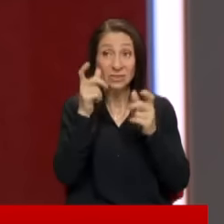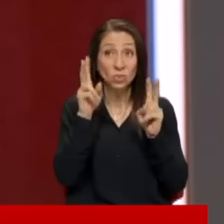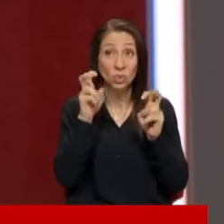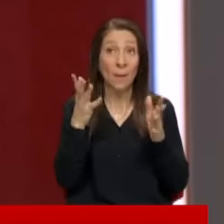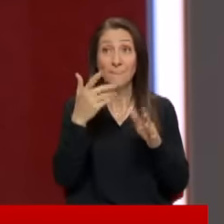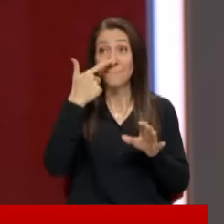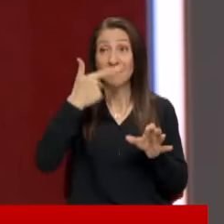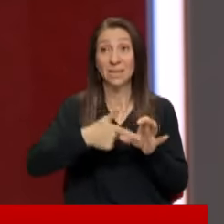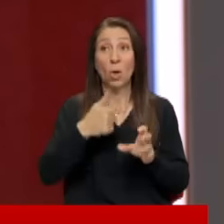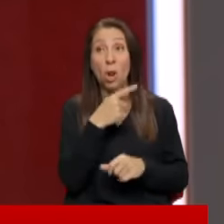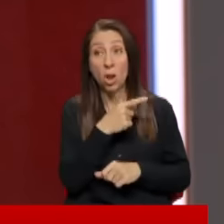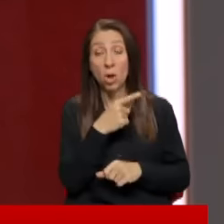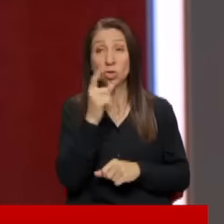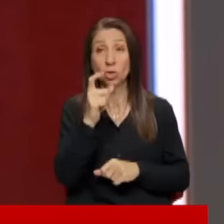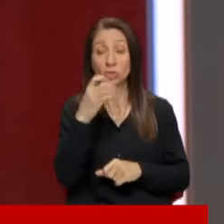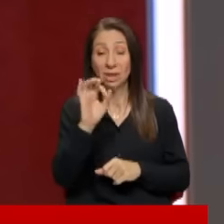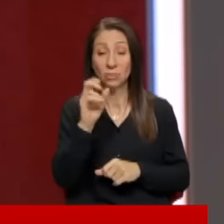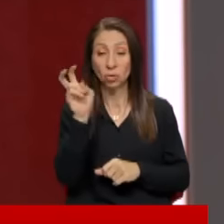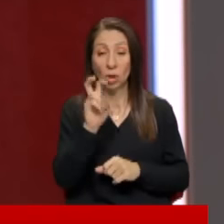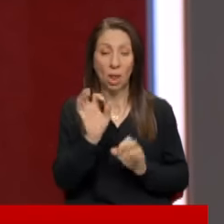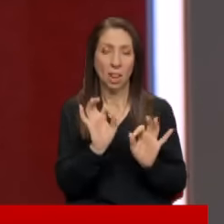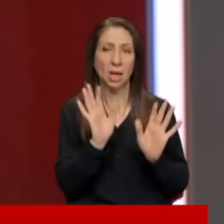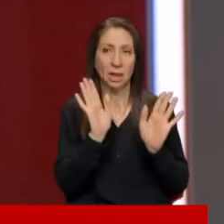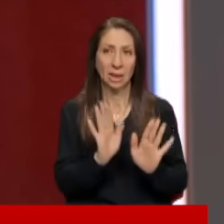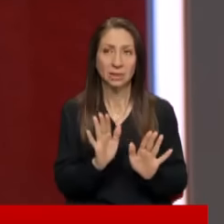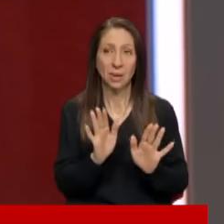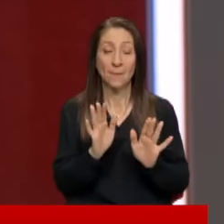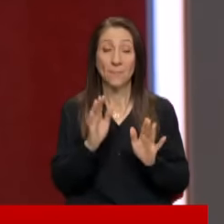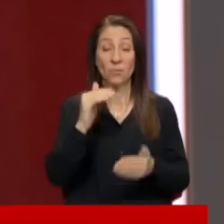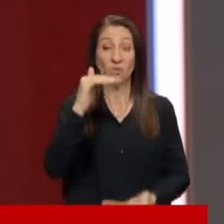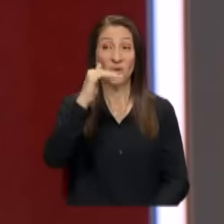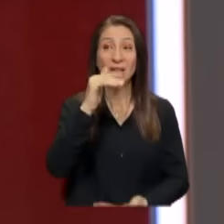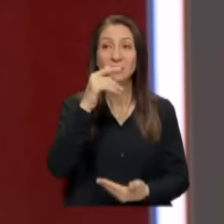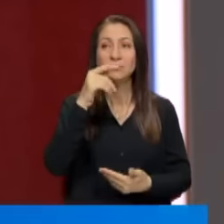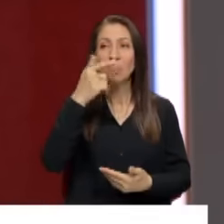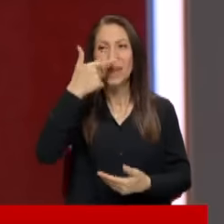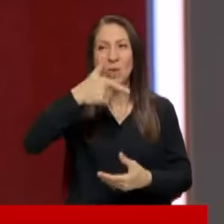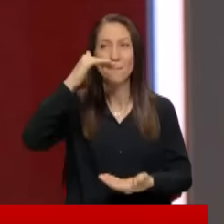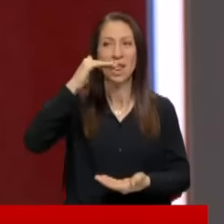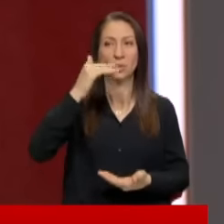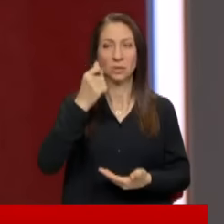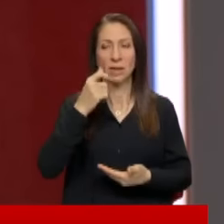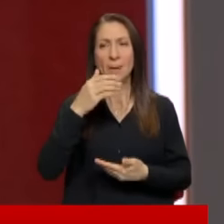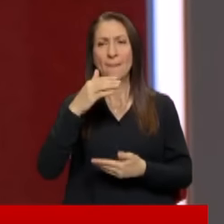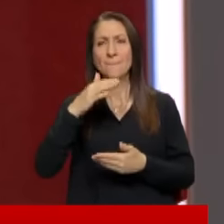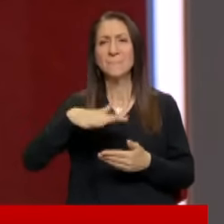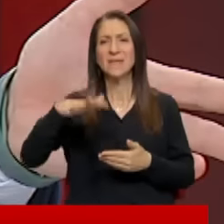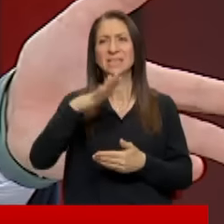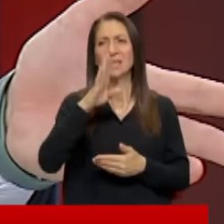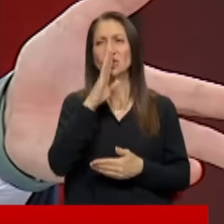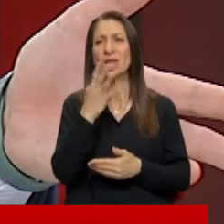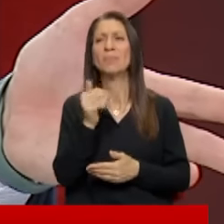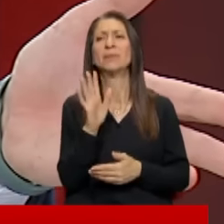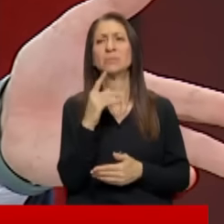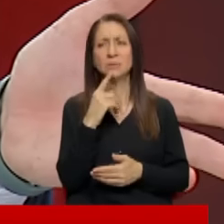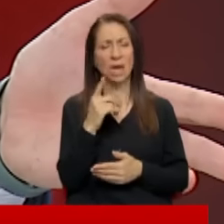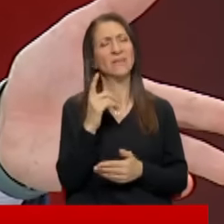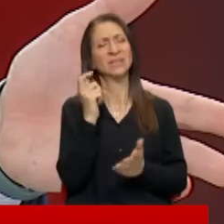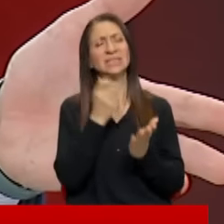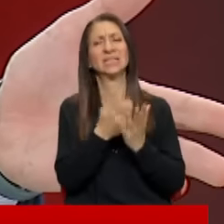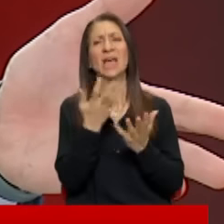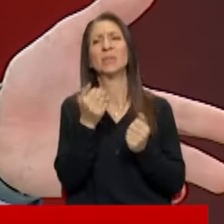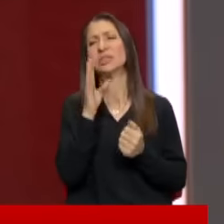husus petrol fiyatlarıydı. 90 dolar seviyelerinde kaldı Brent petrolün varil fiyatı. Piyasalar ciddiye almadı diyebilir miyiz? Diyebiliriz işte. Satın